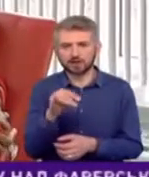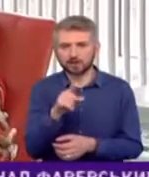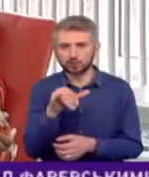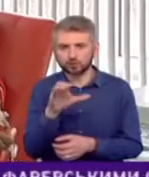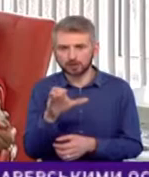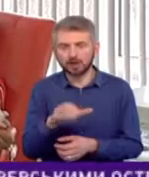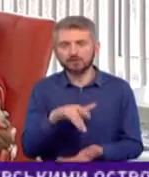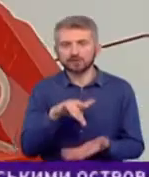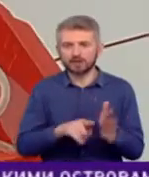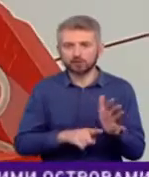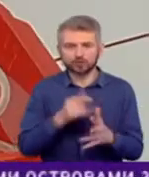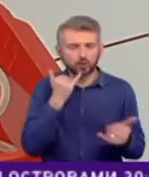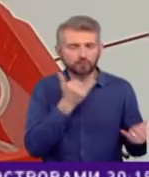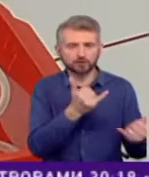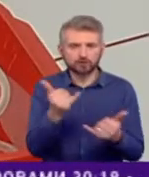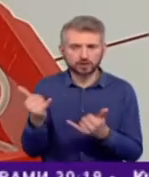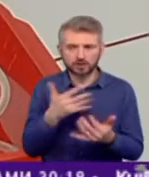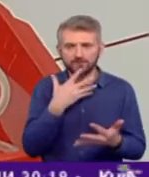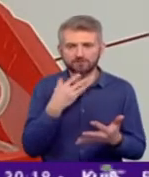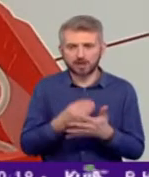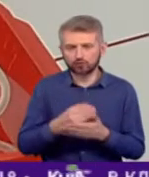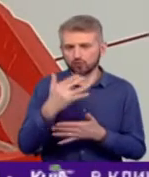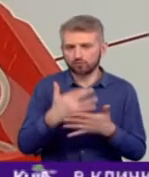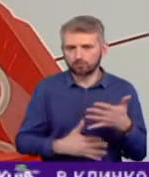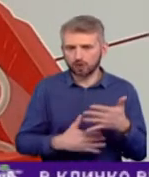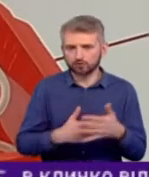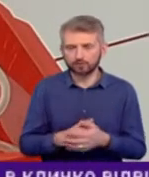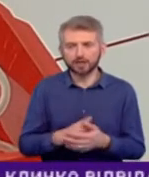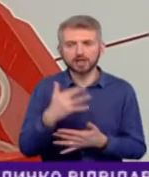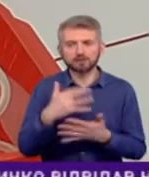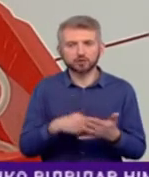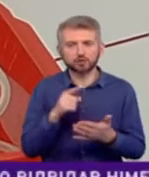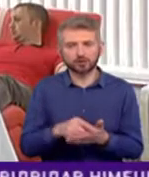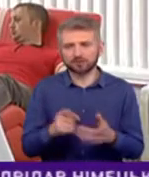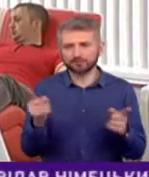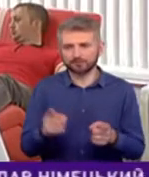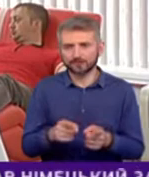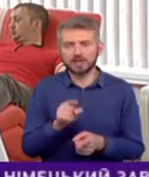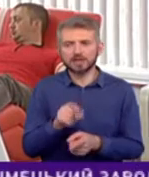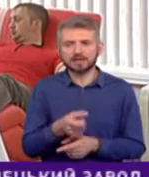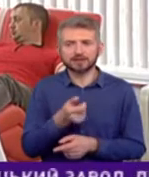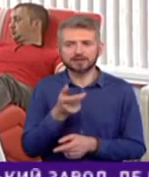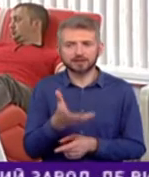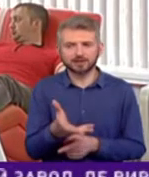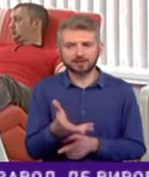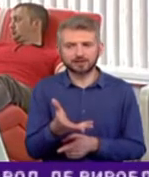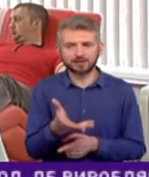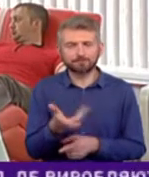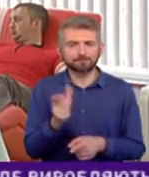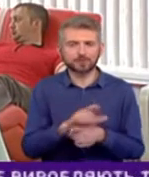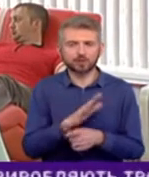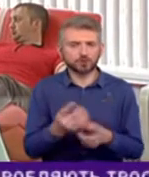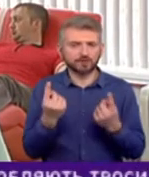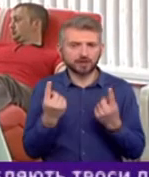у центрі починають обдзвонювати власну донорську базу. Однак список її невеликий. Їх кількість не дуже